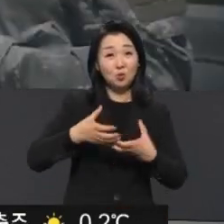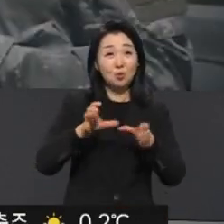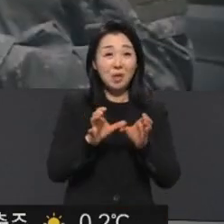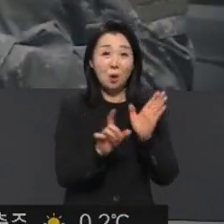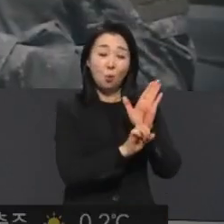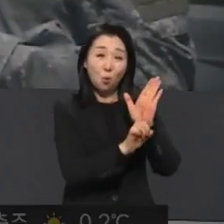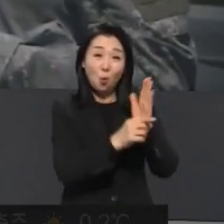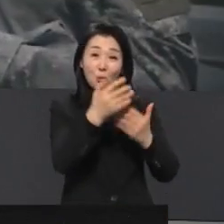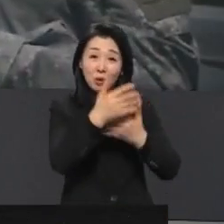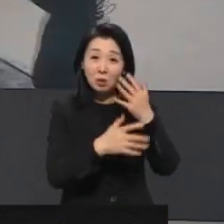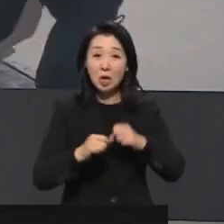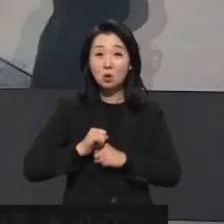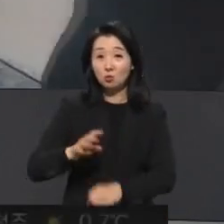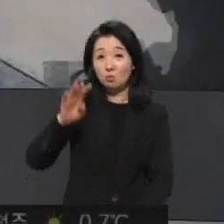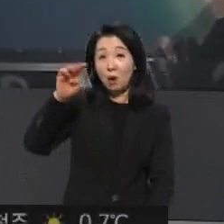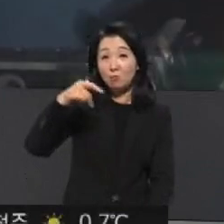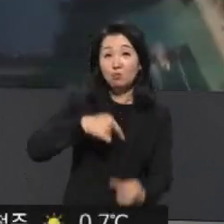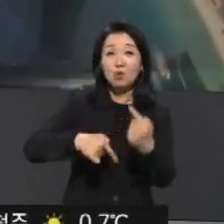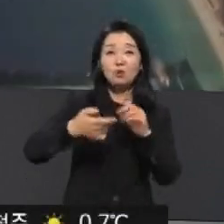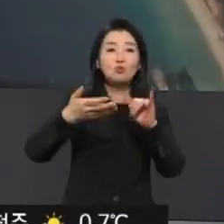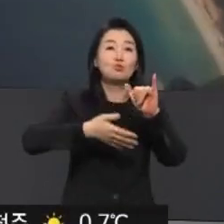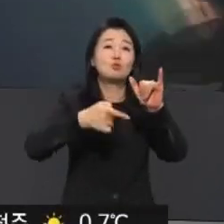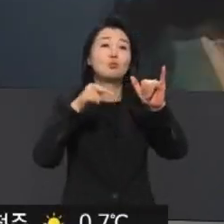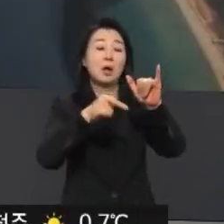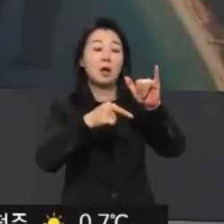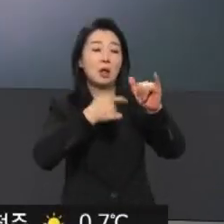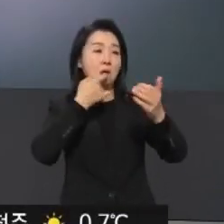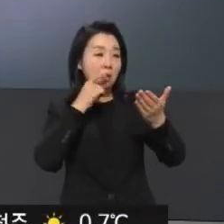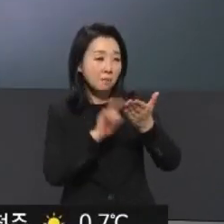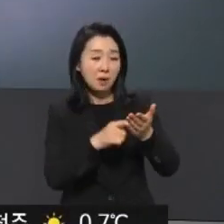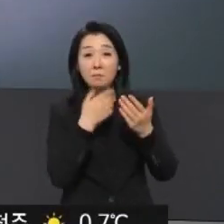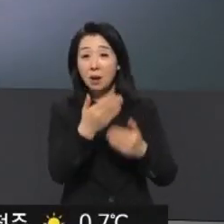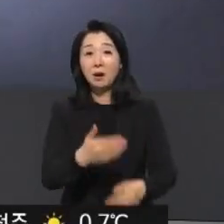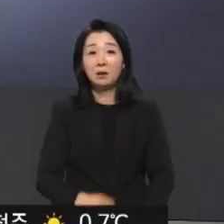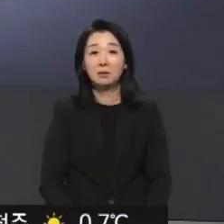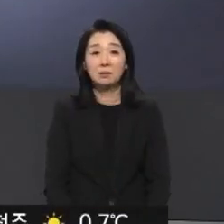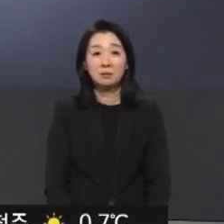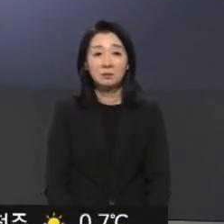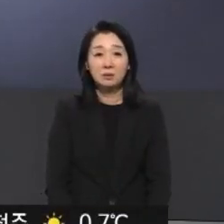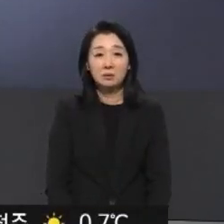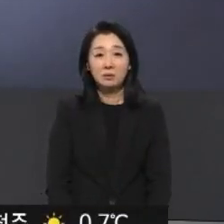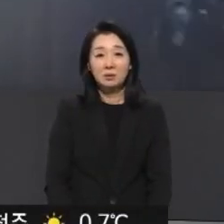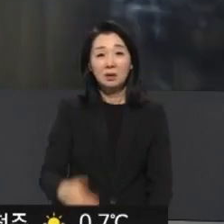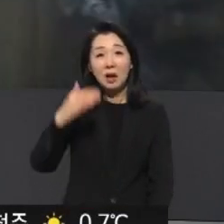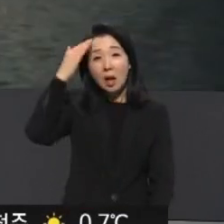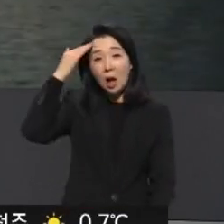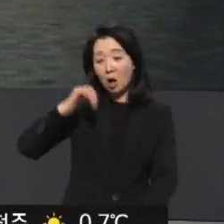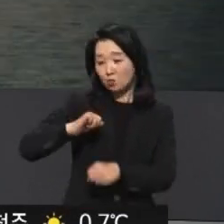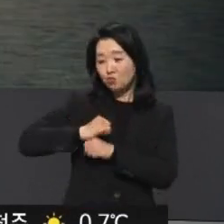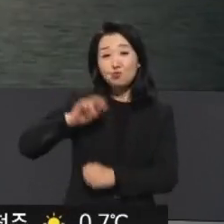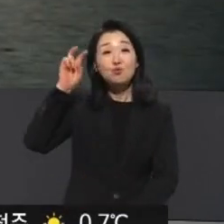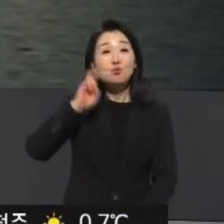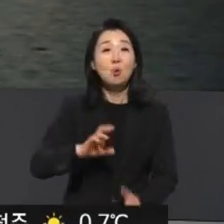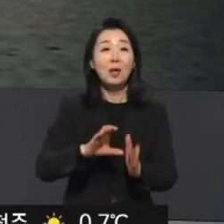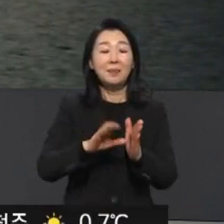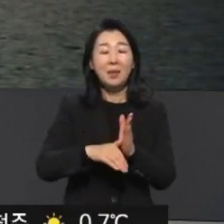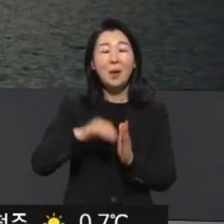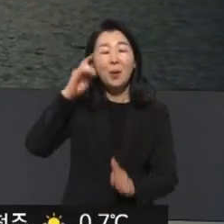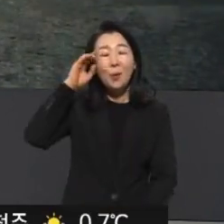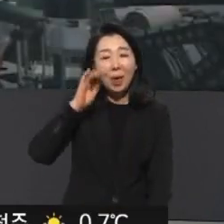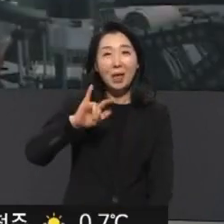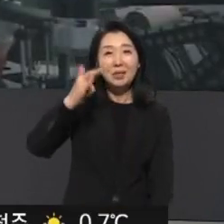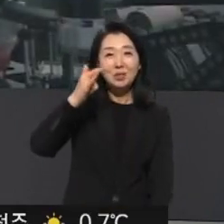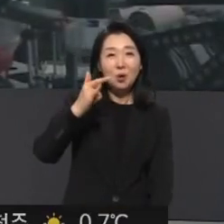홍보하는 영상 국방부에서 운영 중인 유튜브 채널에서도 쉽게 찾아볼 수 있습니다. 우리 군가에도 이 드론봇이라는